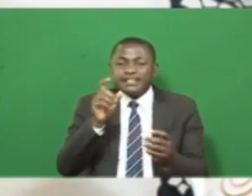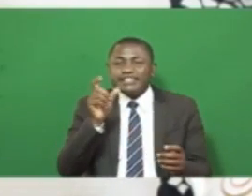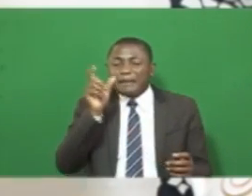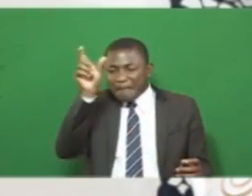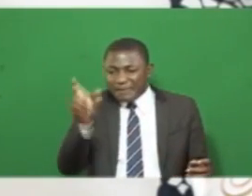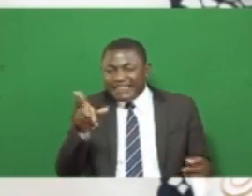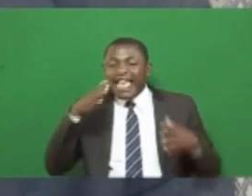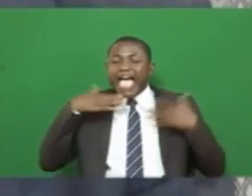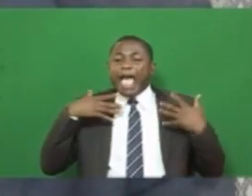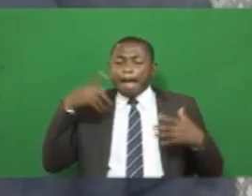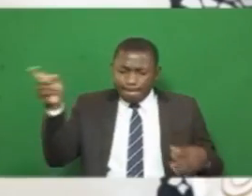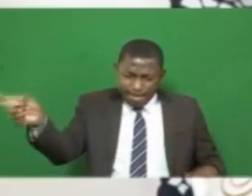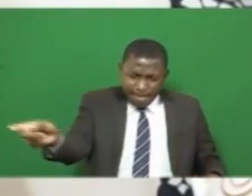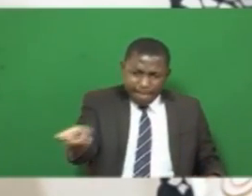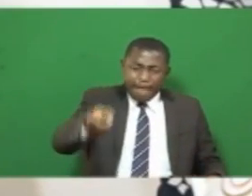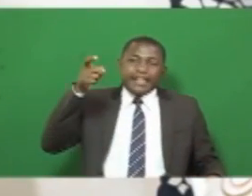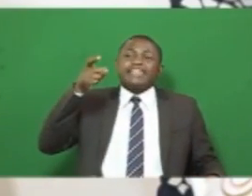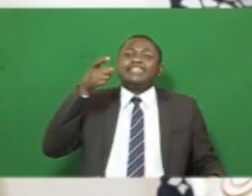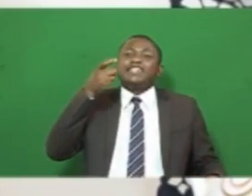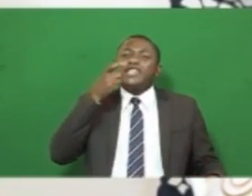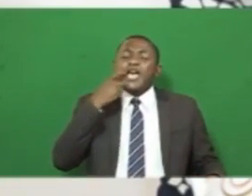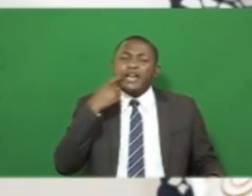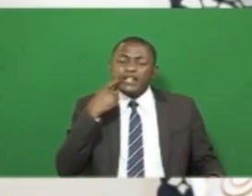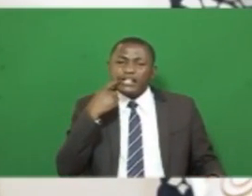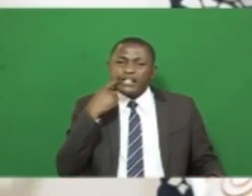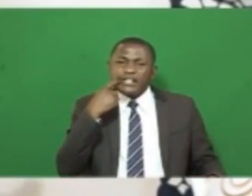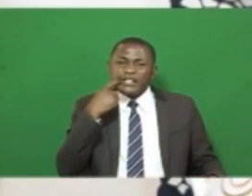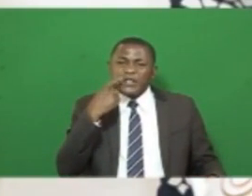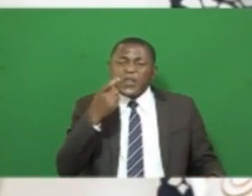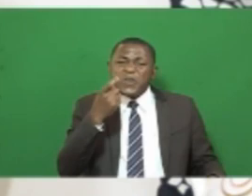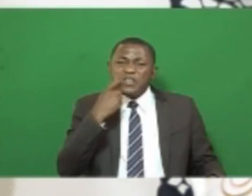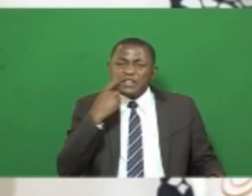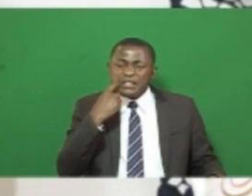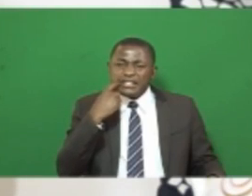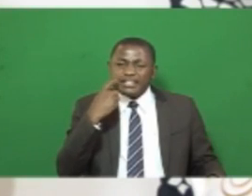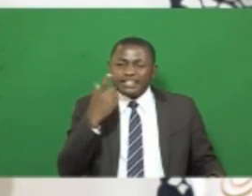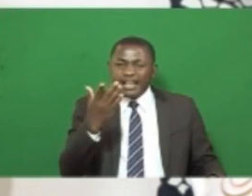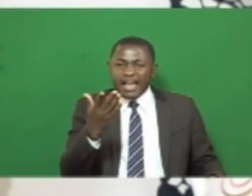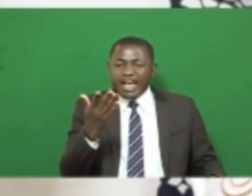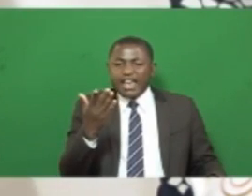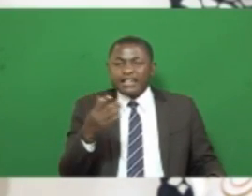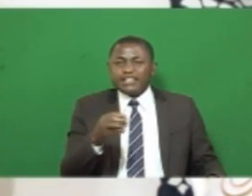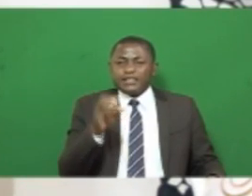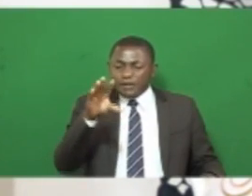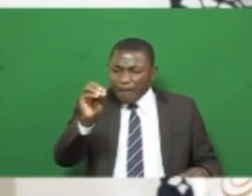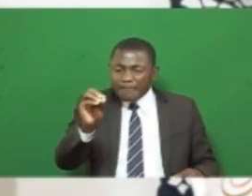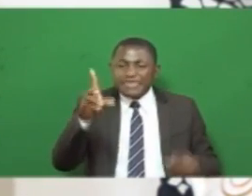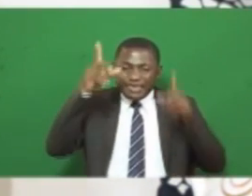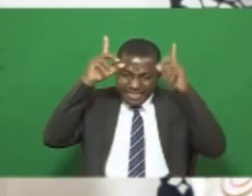zvaita ndakudodya fish. Eh. Iye inotosunzwa kuti mukati megonye mune simbi. Saka